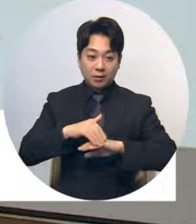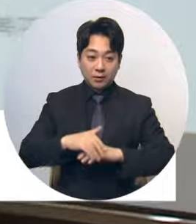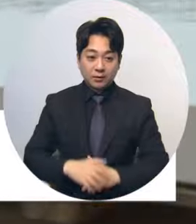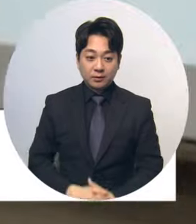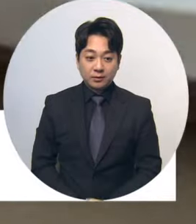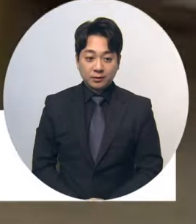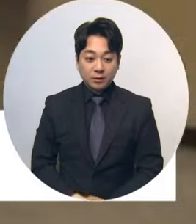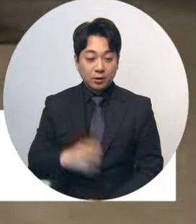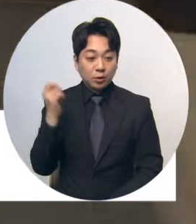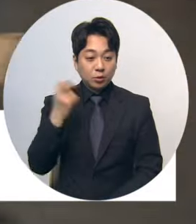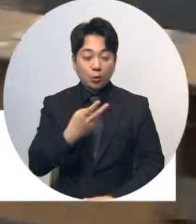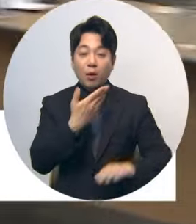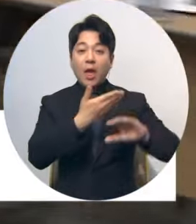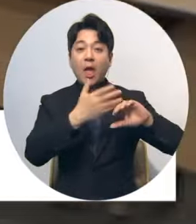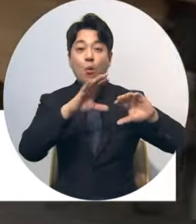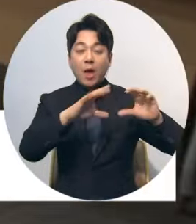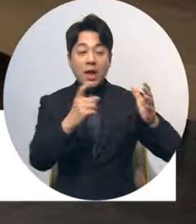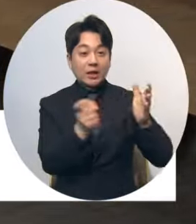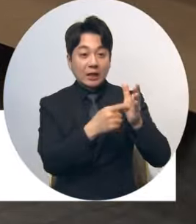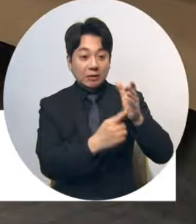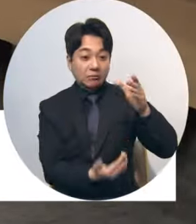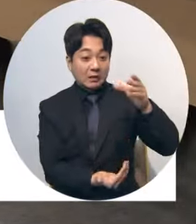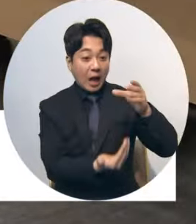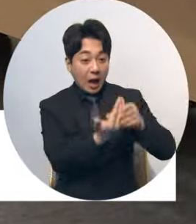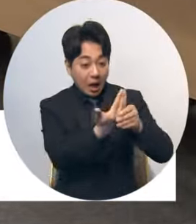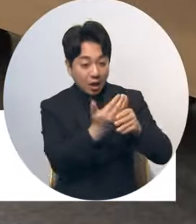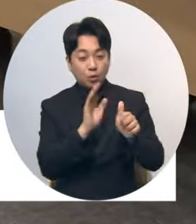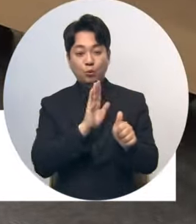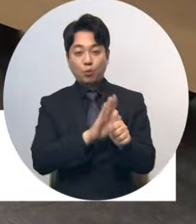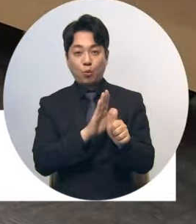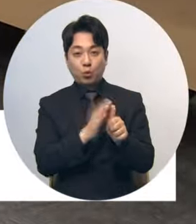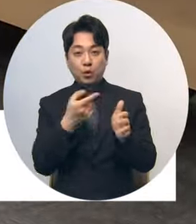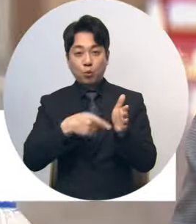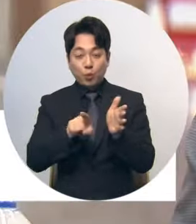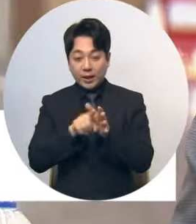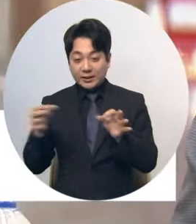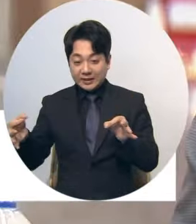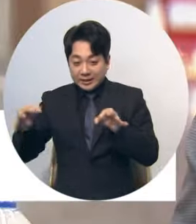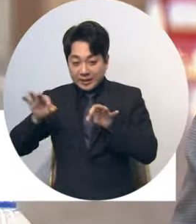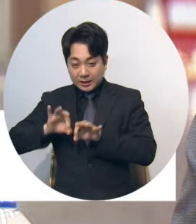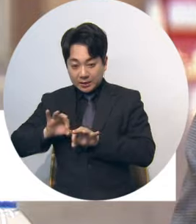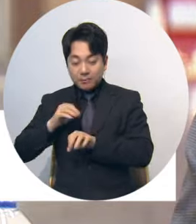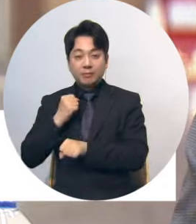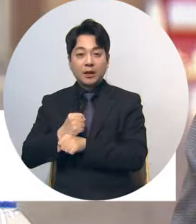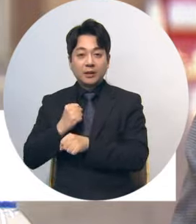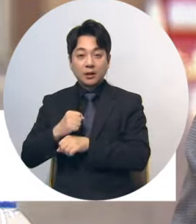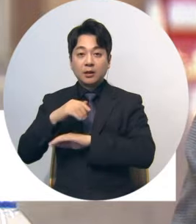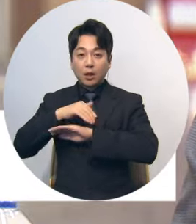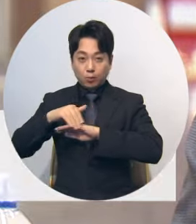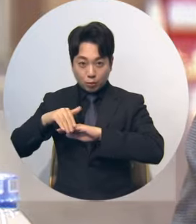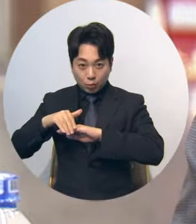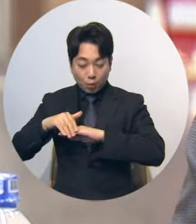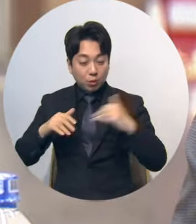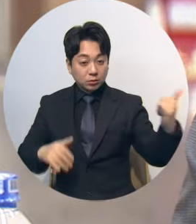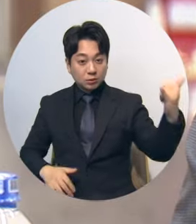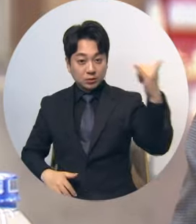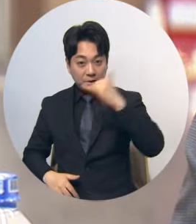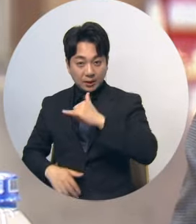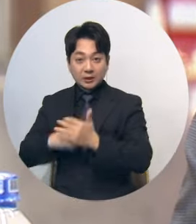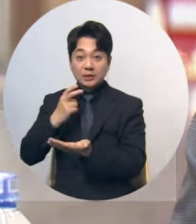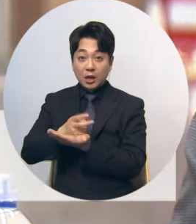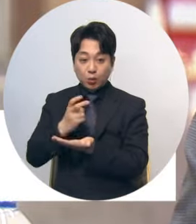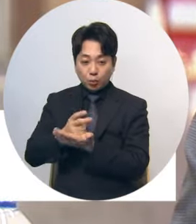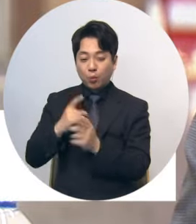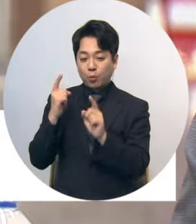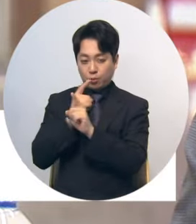해외 긴급 상황 발생 시 재외동포 지원을 위한 제도와 기금을 마련하고 출입국 제도 개선도 모색하기로 했습니다.